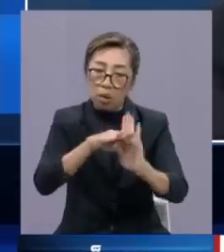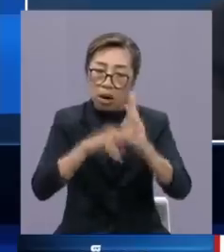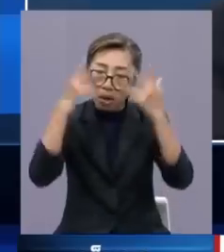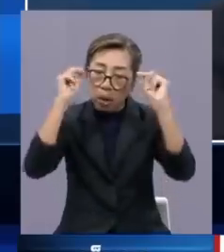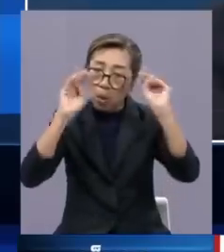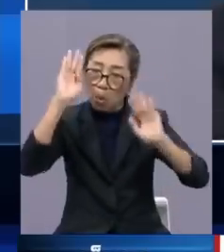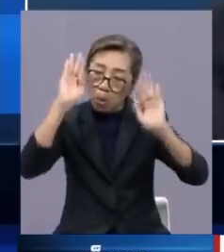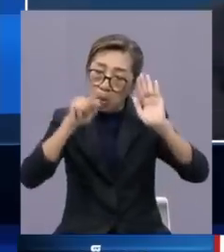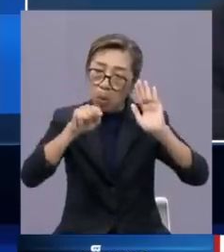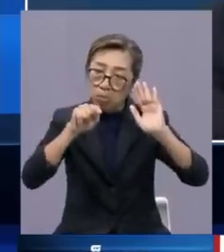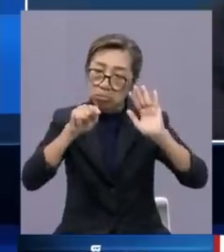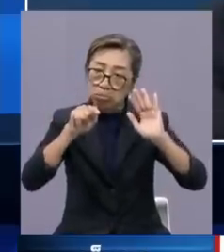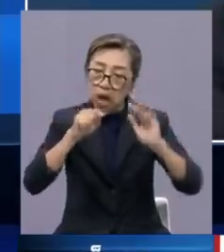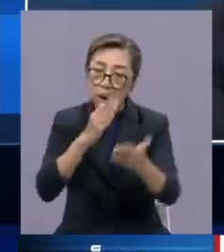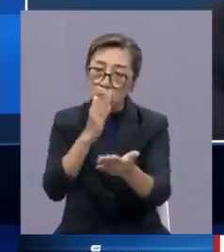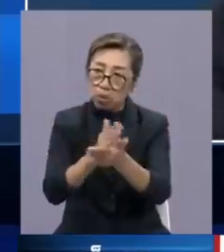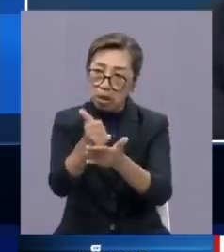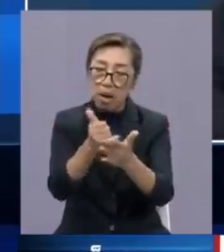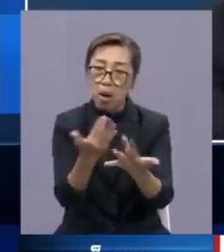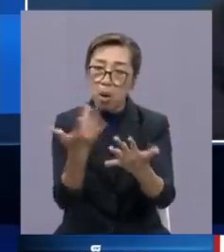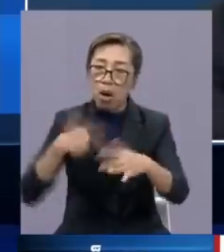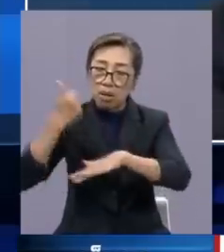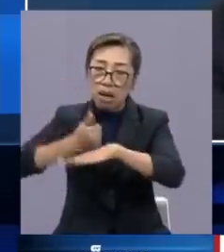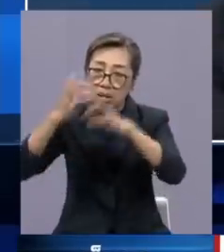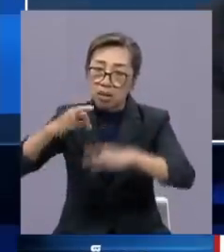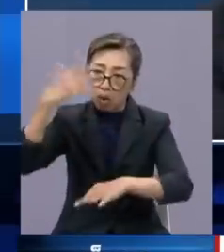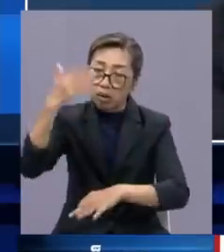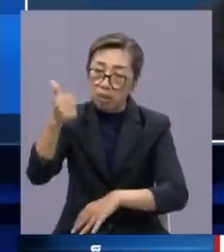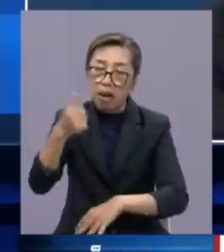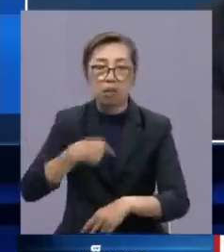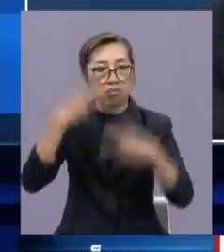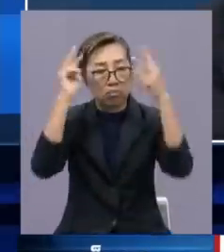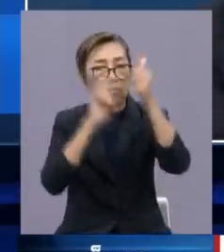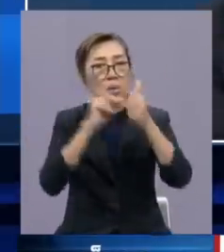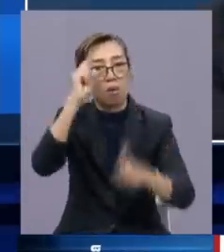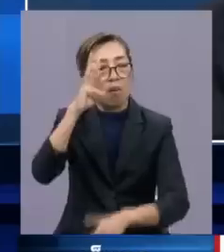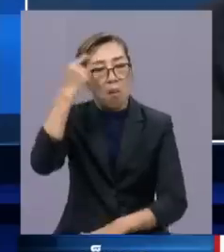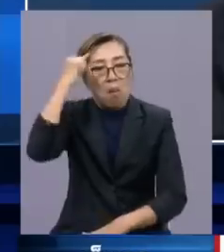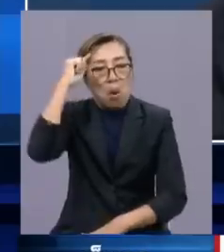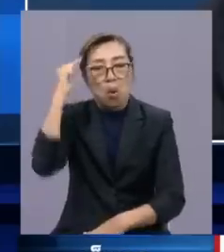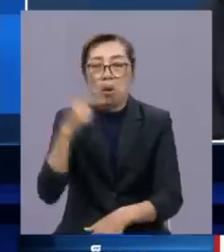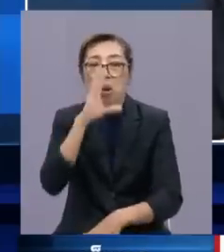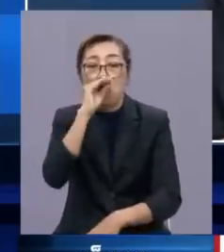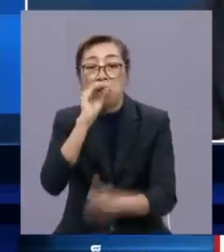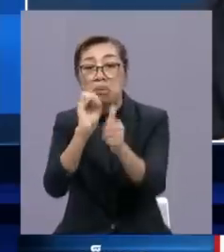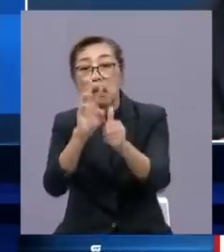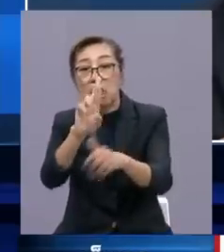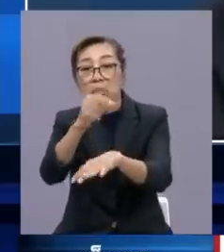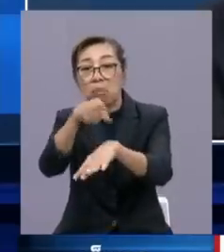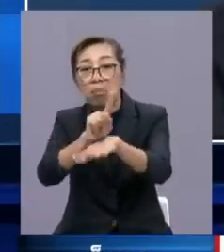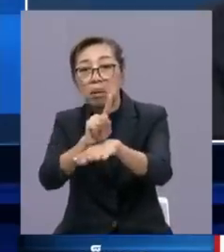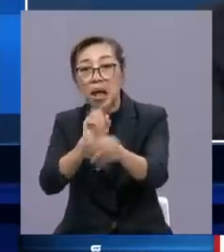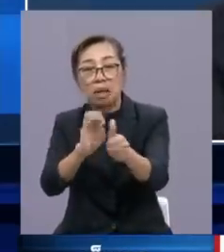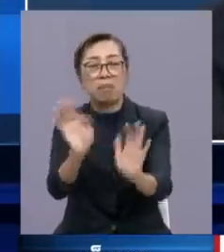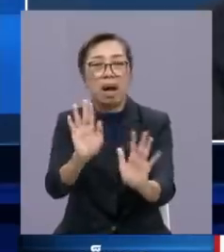าศาลจะตัดสินแล้วมันจะปลอดภัยแบบนั้นหรือไม่คุณวิษณุบอกว่าไม่ทราบเหมือนกันนะครับไม่ควรไปแนะนำอะไรประธานสภาซึ่งตอนนี้ก็ยัง